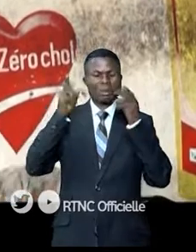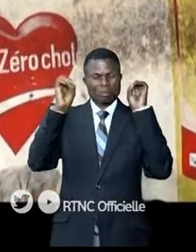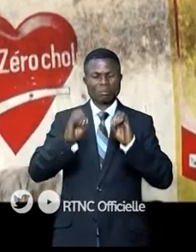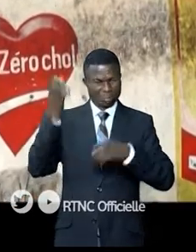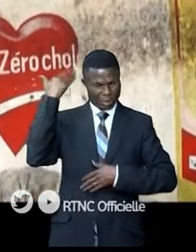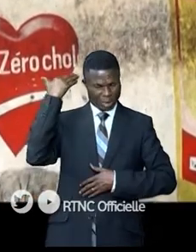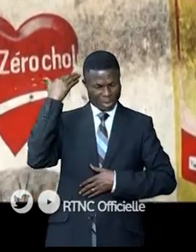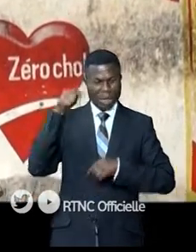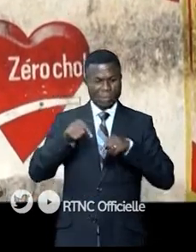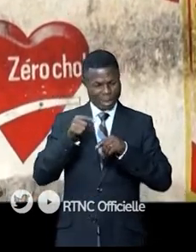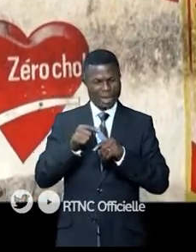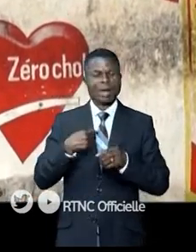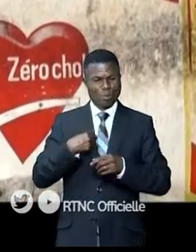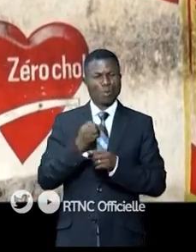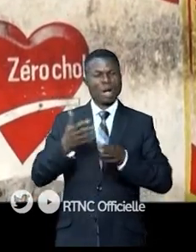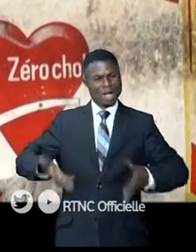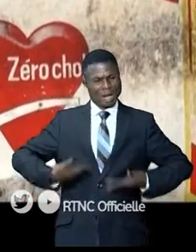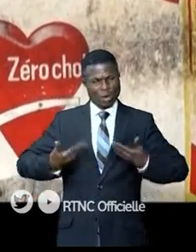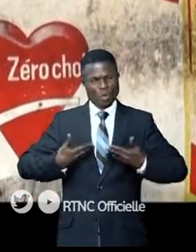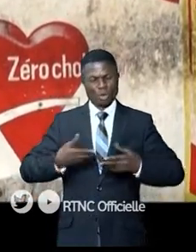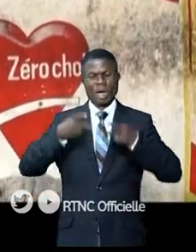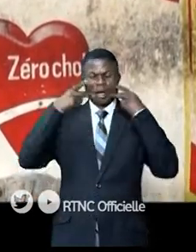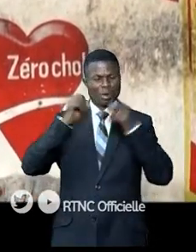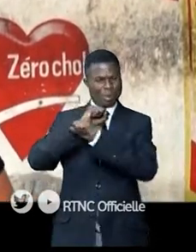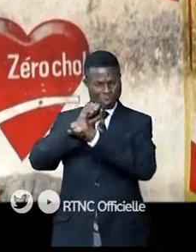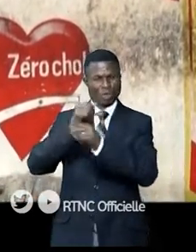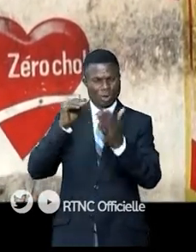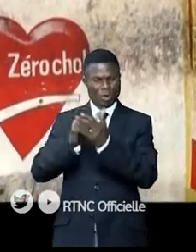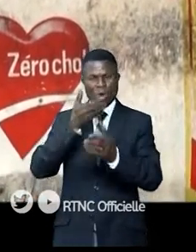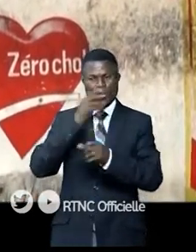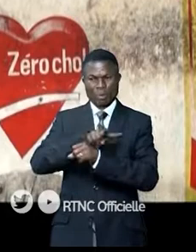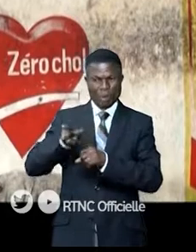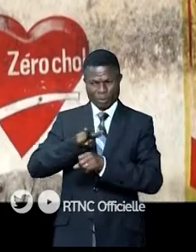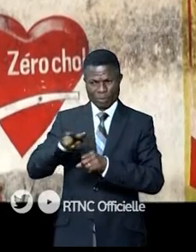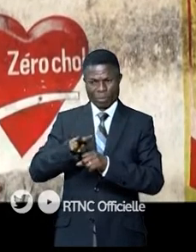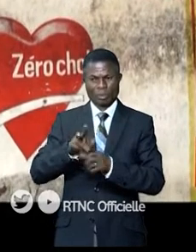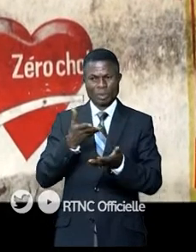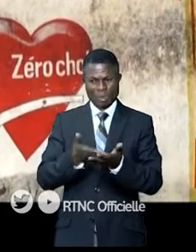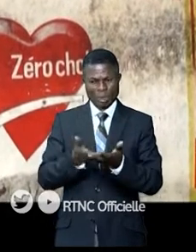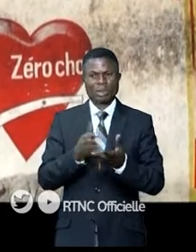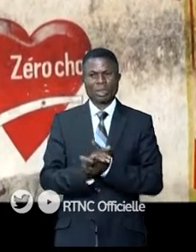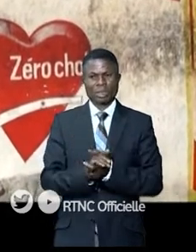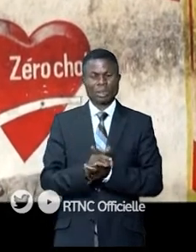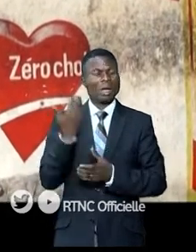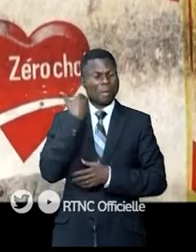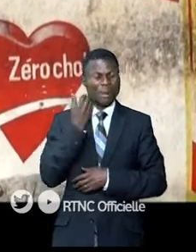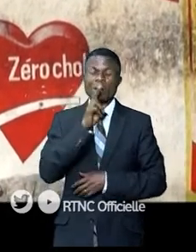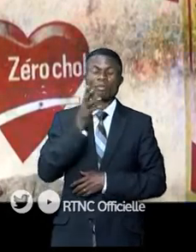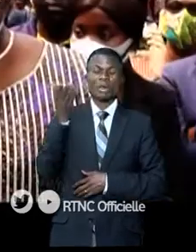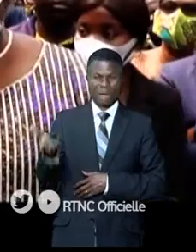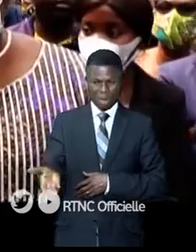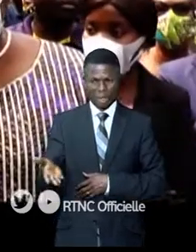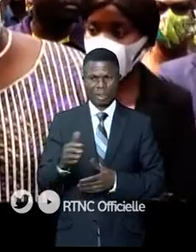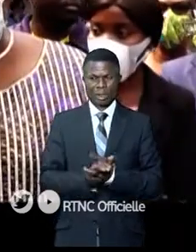Je n'avais pas de cache-nez pour me protéger contre cette maladie et je viens d'en avoir. Malade Zali, Namboka, malade